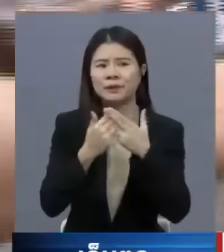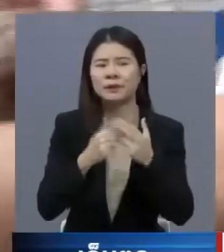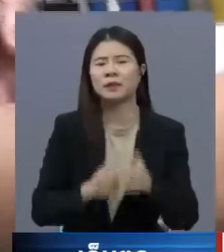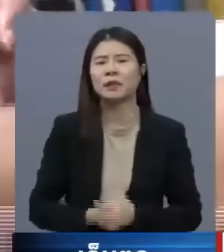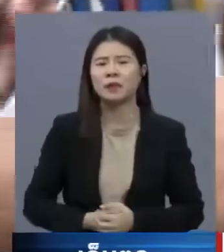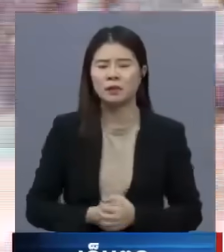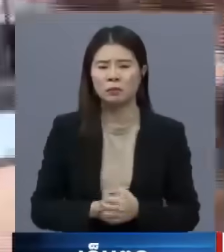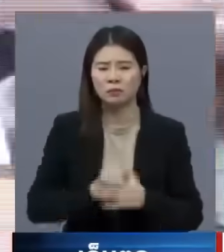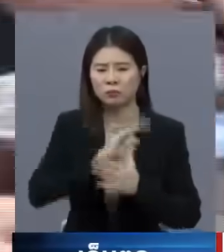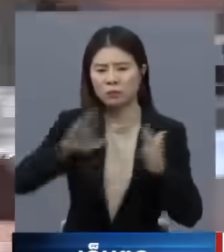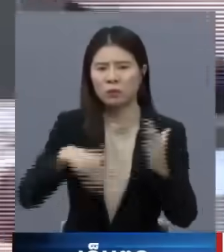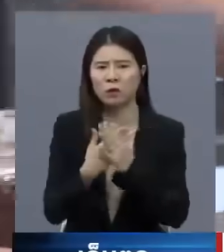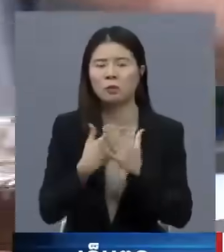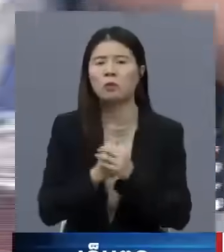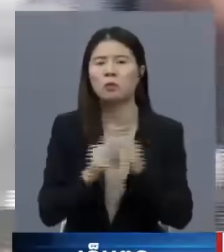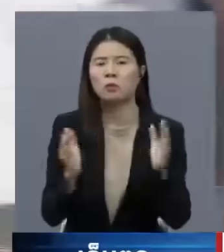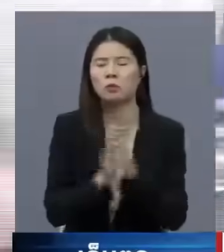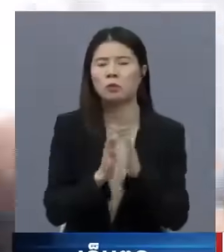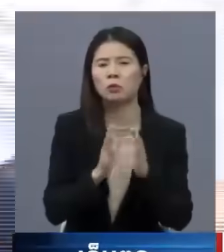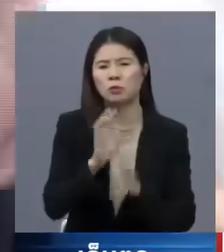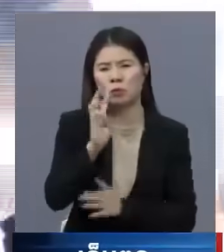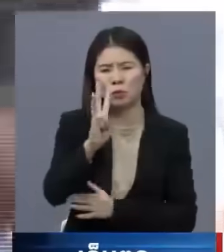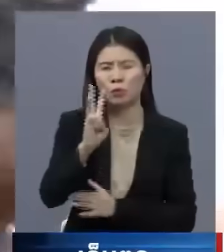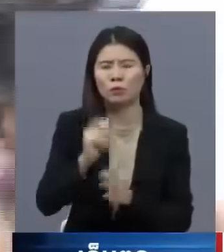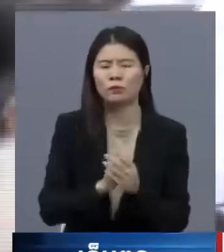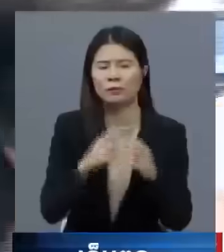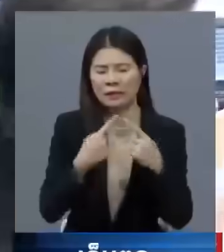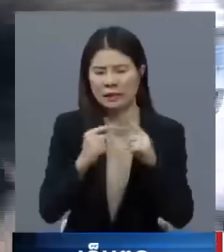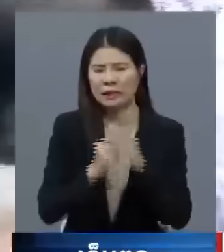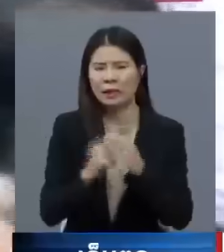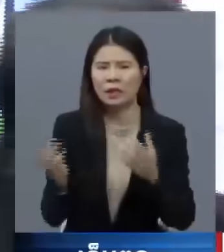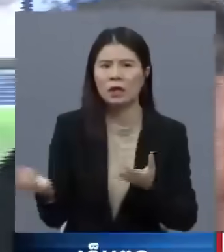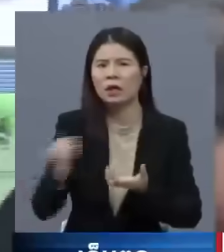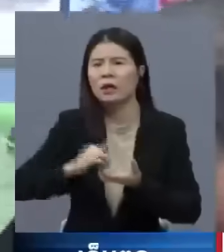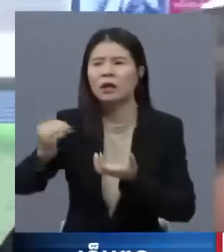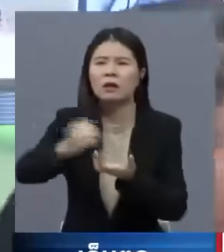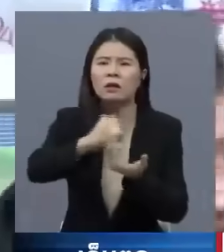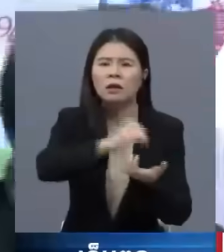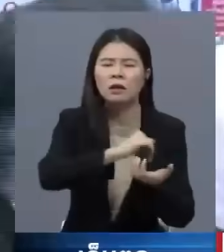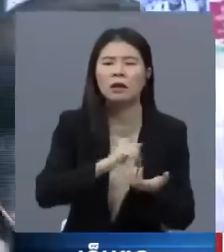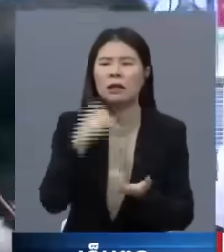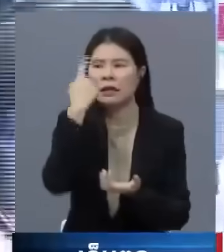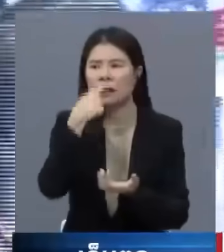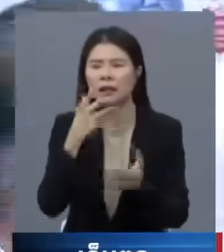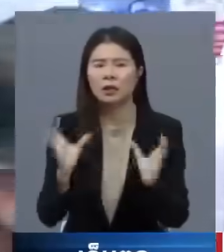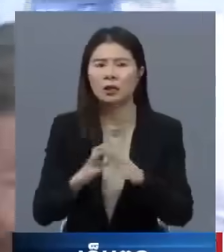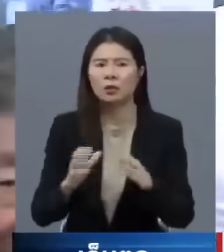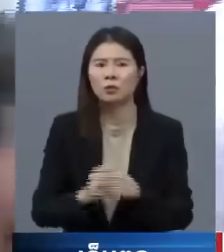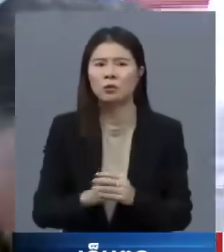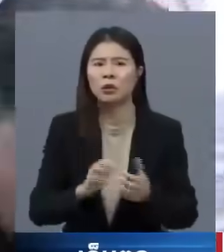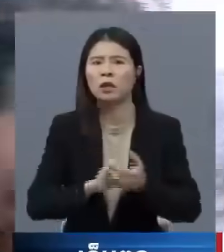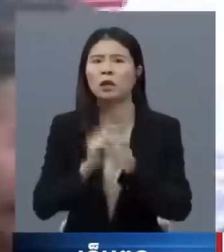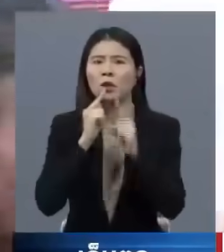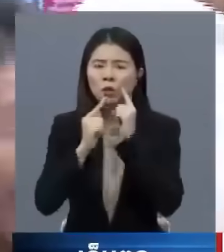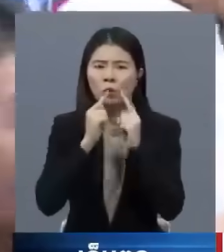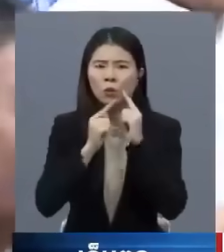คาดว่ามีเสียงอยู่ในมือ6เสียงคือเวลาดึงมาเขาไม่ได้ดึงมาทั้งพรรคเขาดึงมาเป็นคนที่อยู่ในกลุ่มของใครที่พอจะประสานกัน